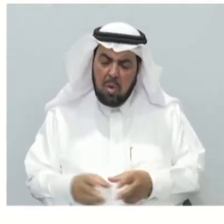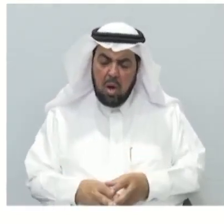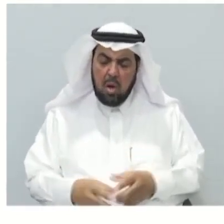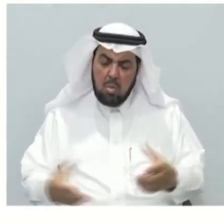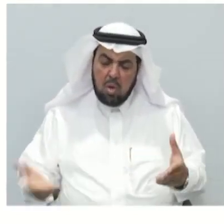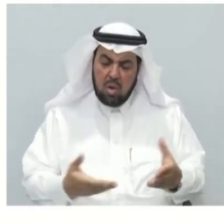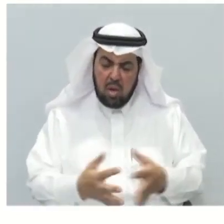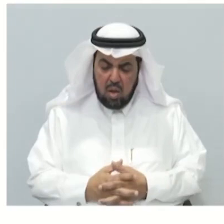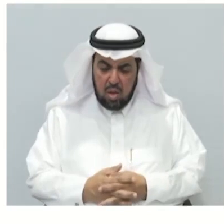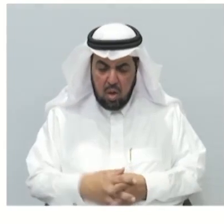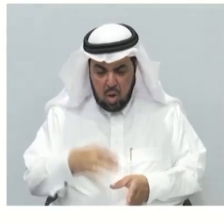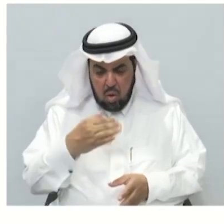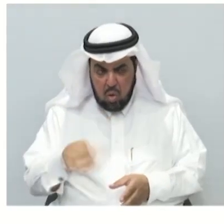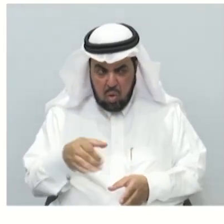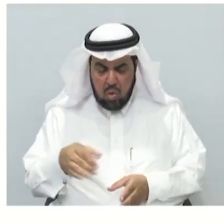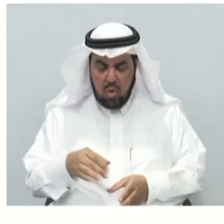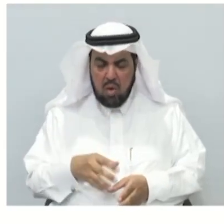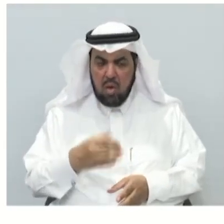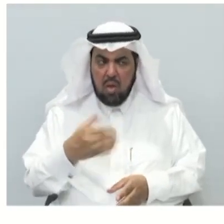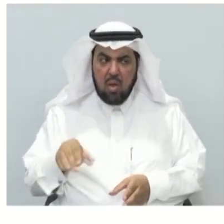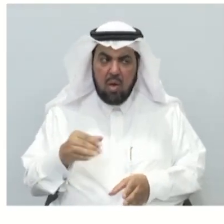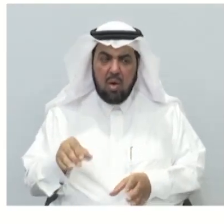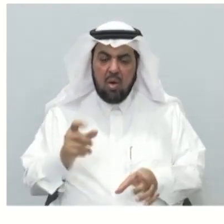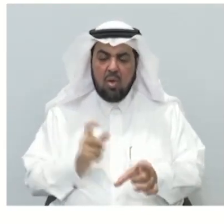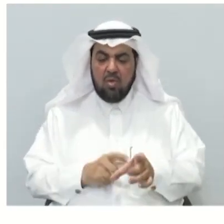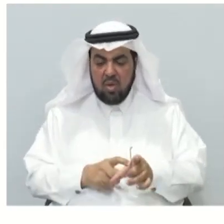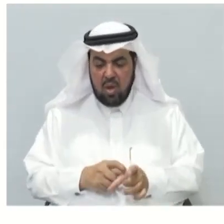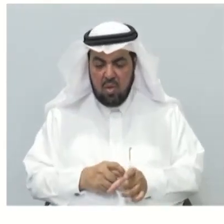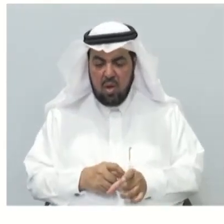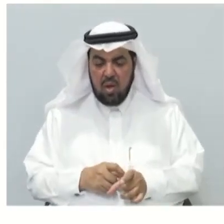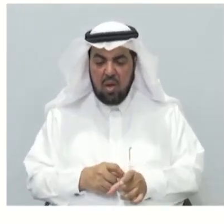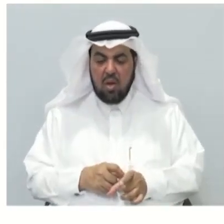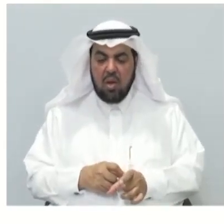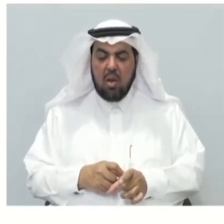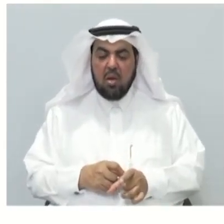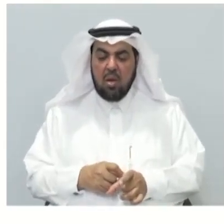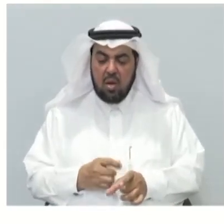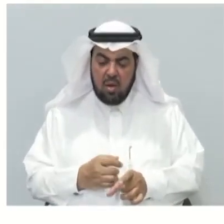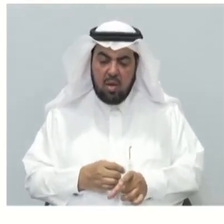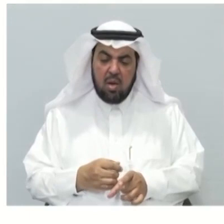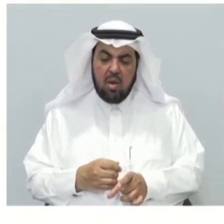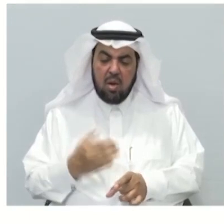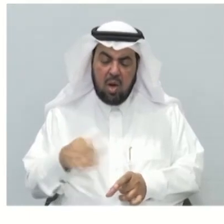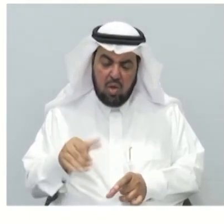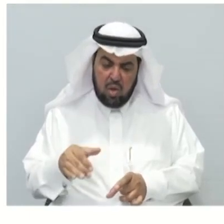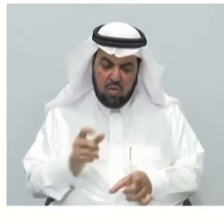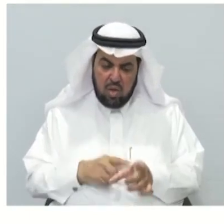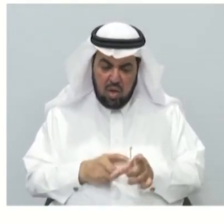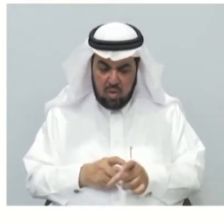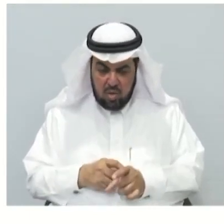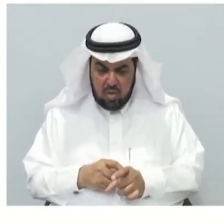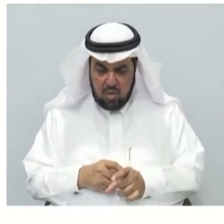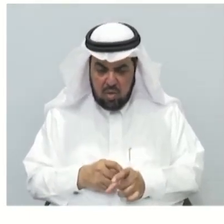عندي القطعه المستقيمه زد اكس تنصف الزاويه دبليو زد واي هنا زد